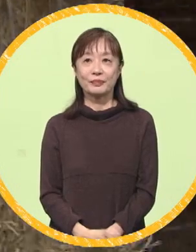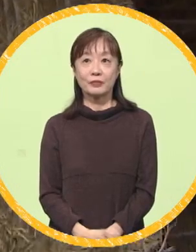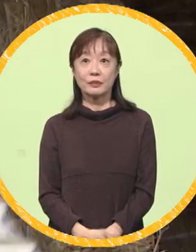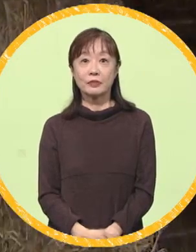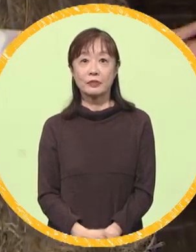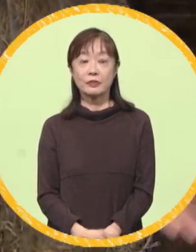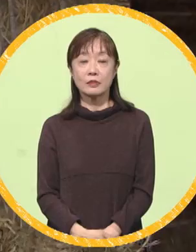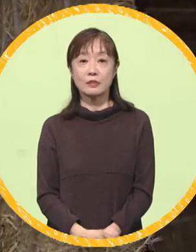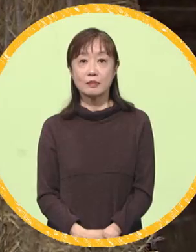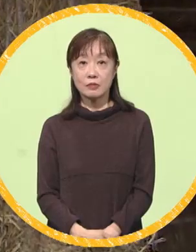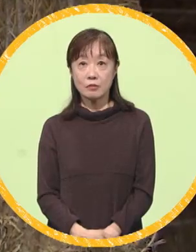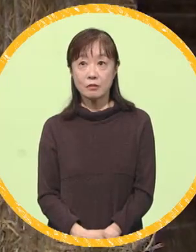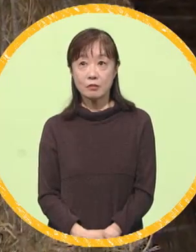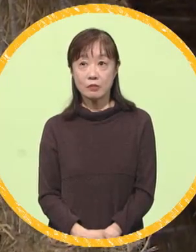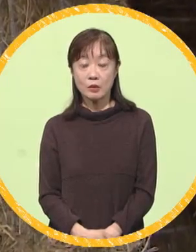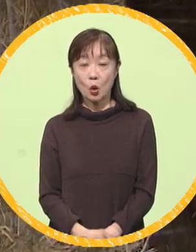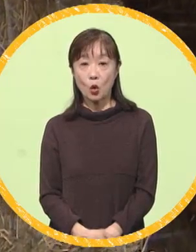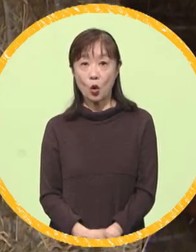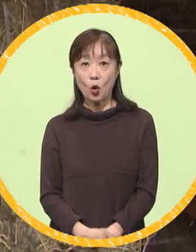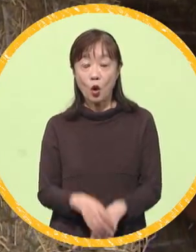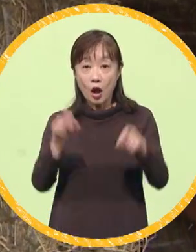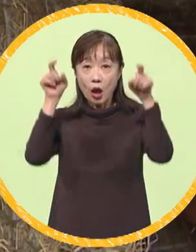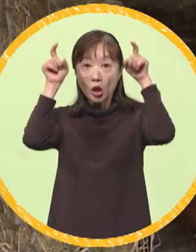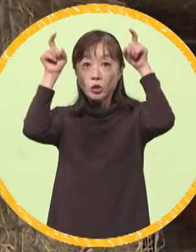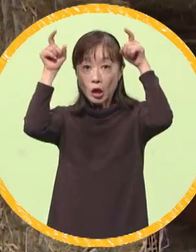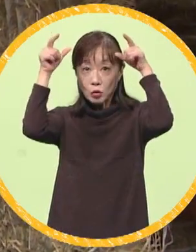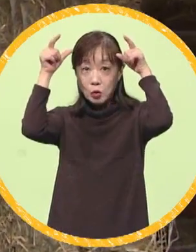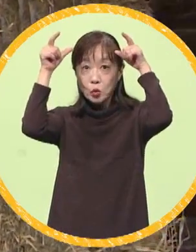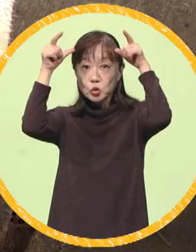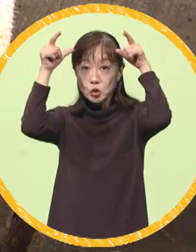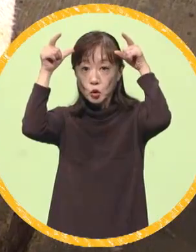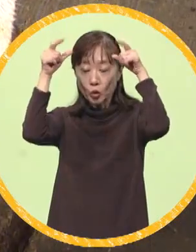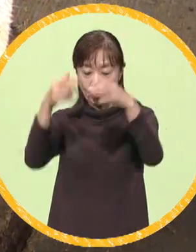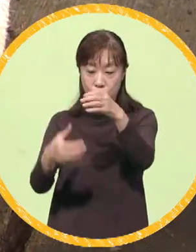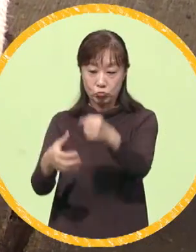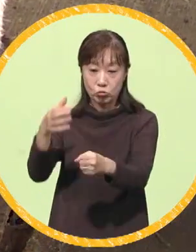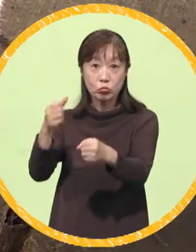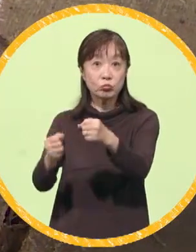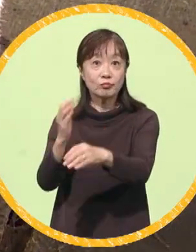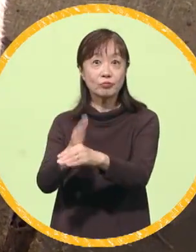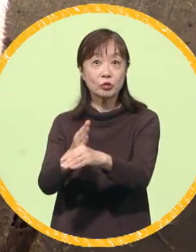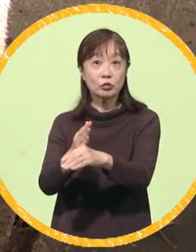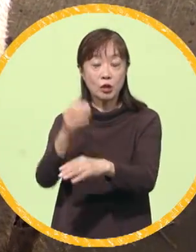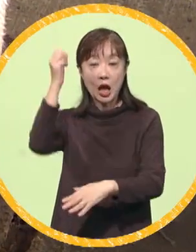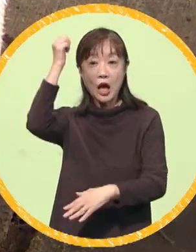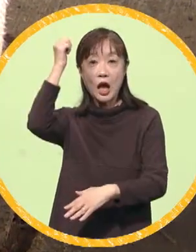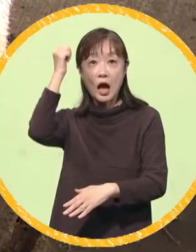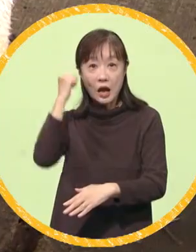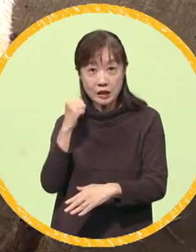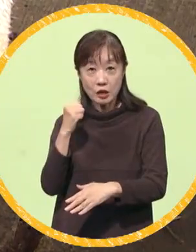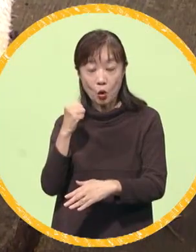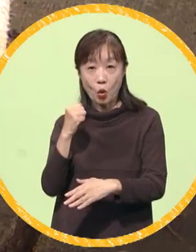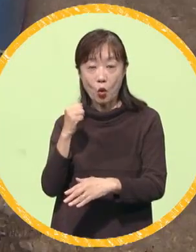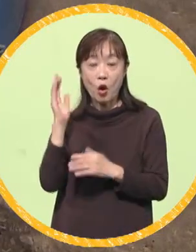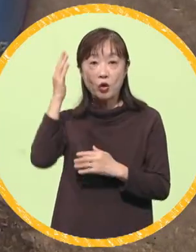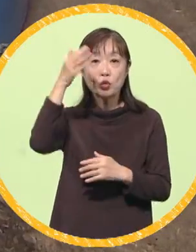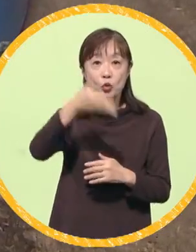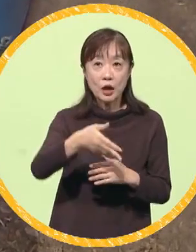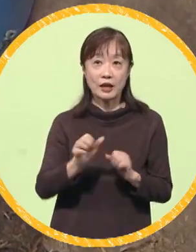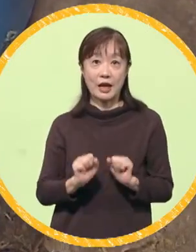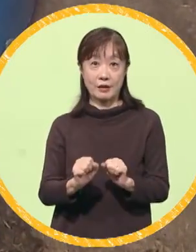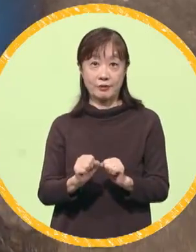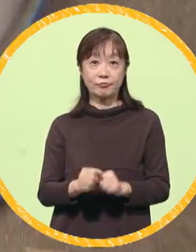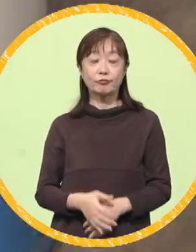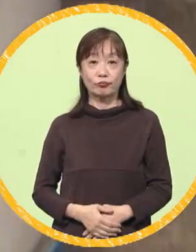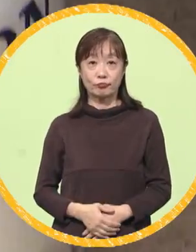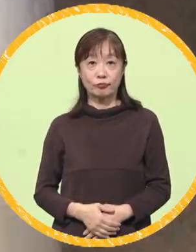現在今うちの学校にいる牛の搾乳の真っ最中です。朝のこの時間と夕方放課後やっています。